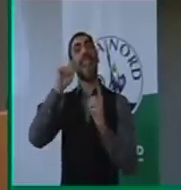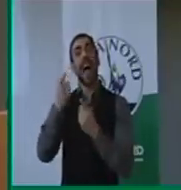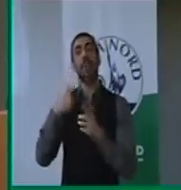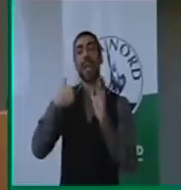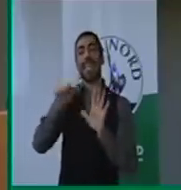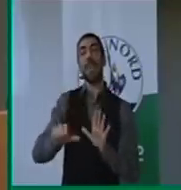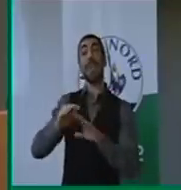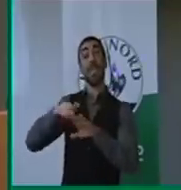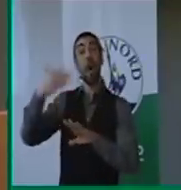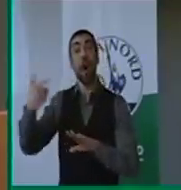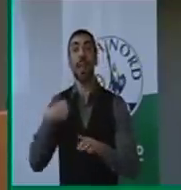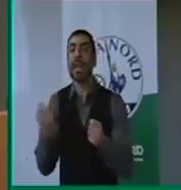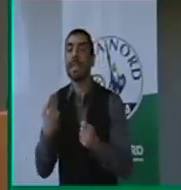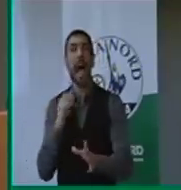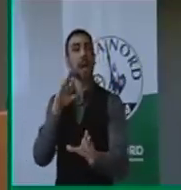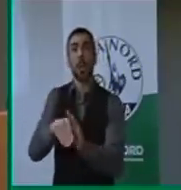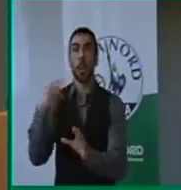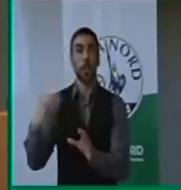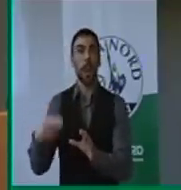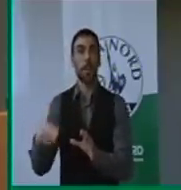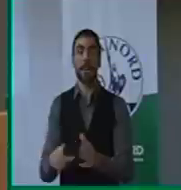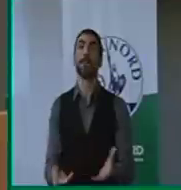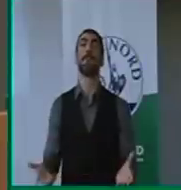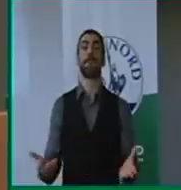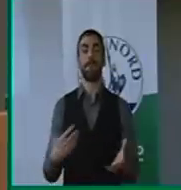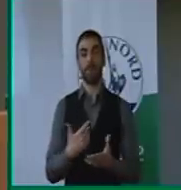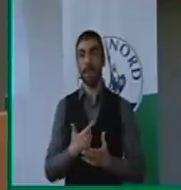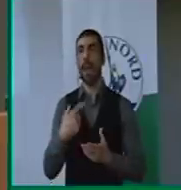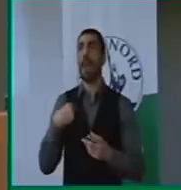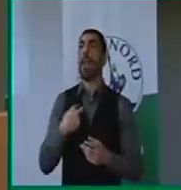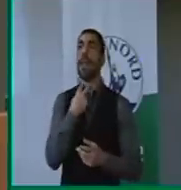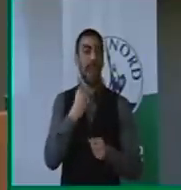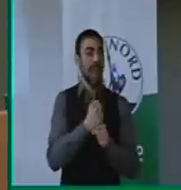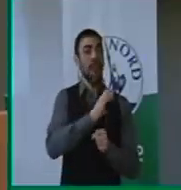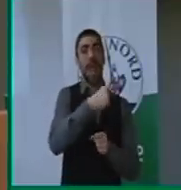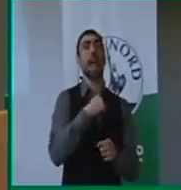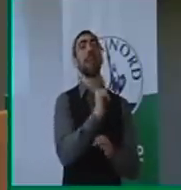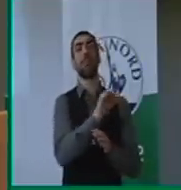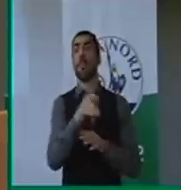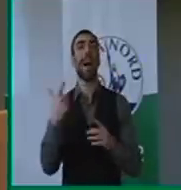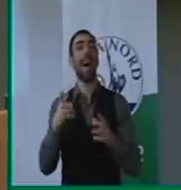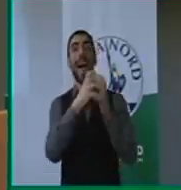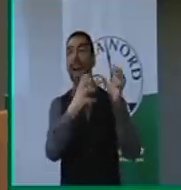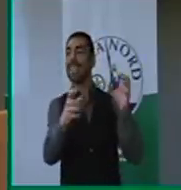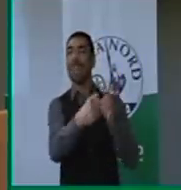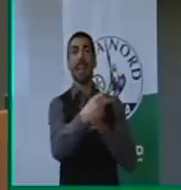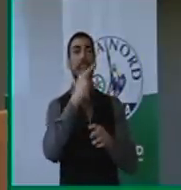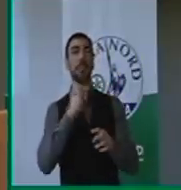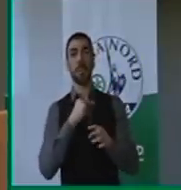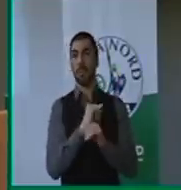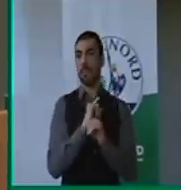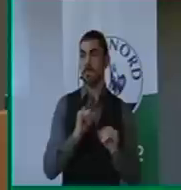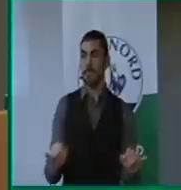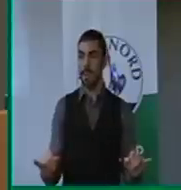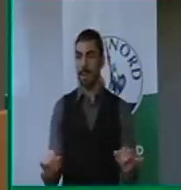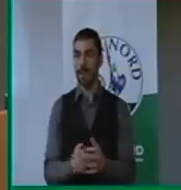intraprendere un percorso di stag e quindi ho fatto tantissima application per tantissimi tipi di lavori Però le aziende non hanno non hanno mai risposto